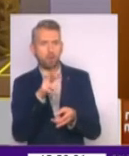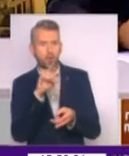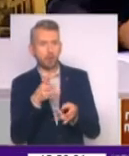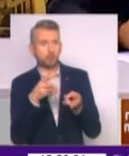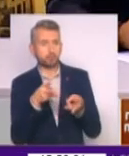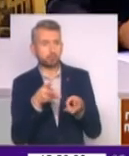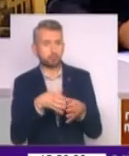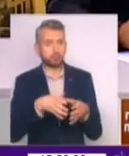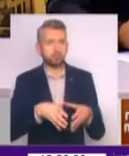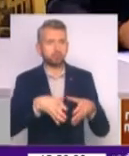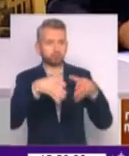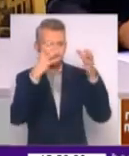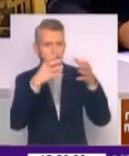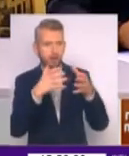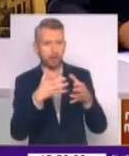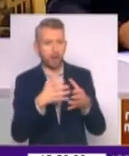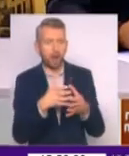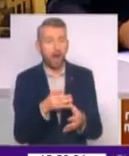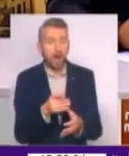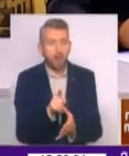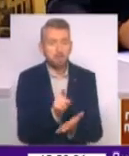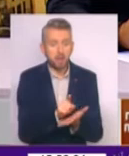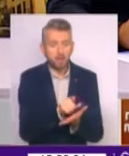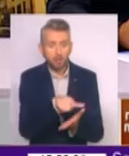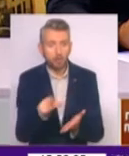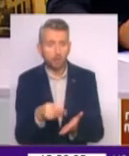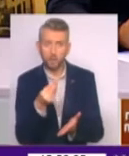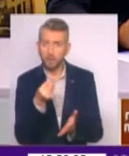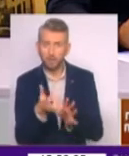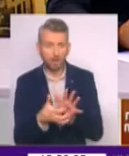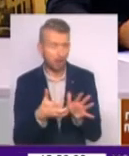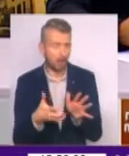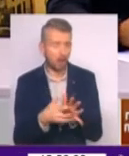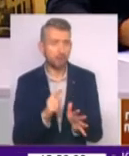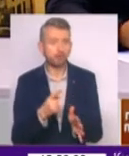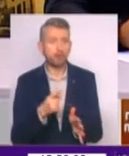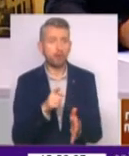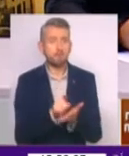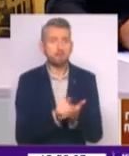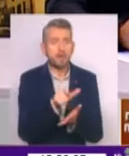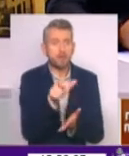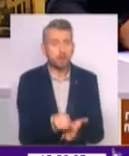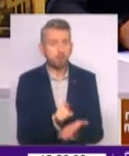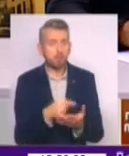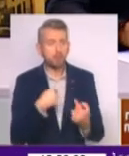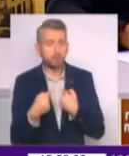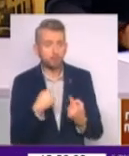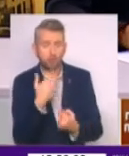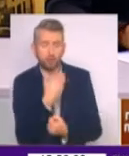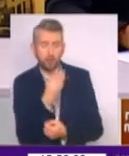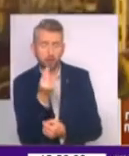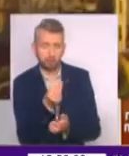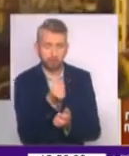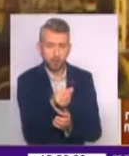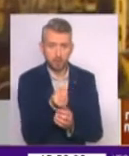встановити бойлер – це непідйомна сума. Звичайно. От. І чому вона має потерпати, якщо вона з цих останніх своїх гривень… Ну, тобто я так розумію,